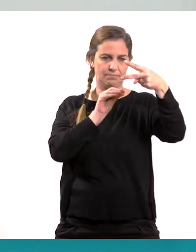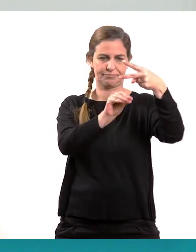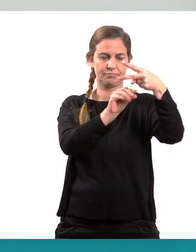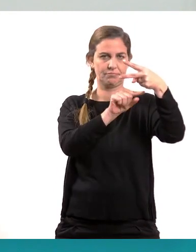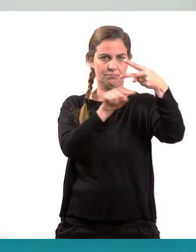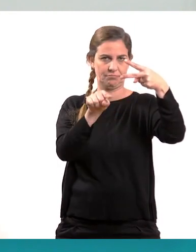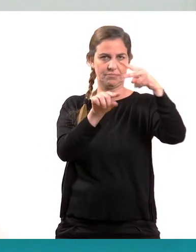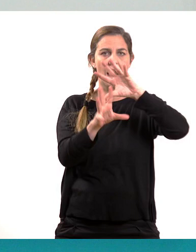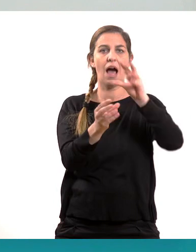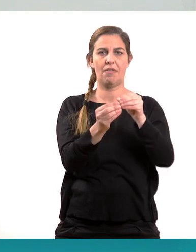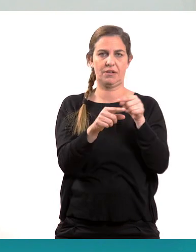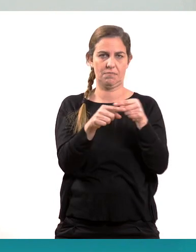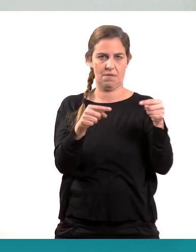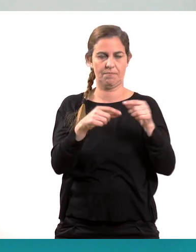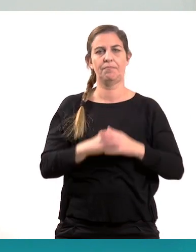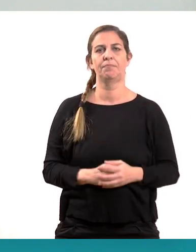Το άθροισμα.